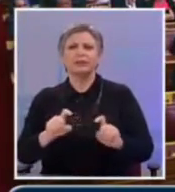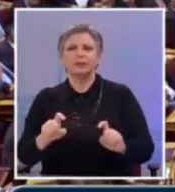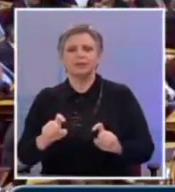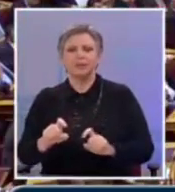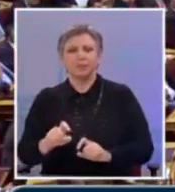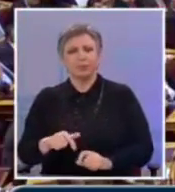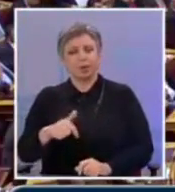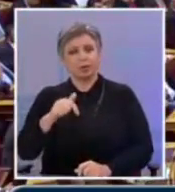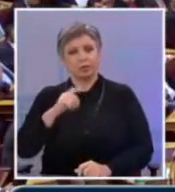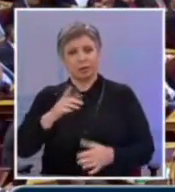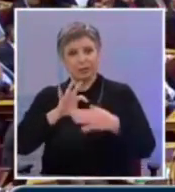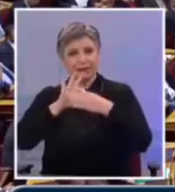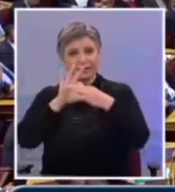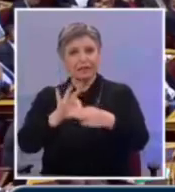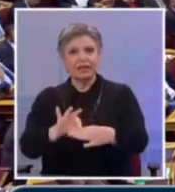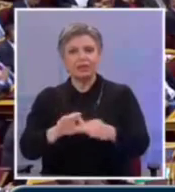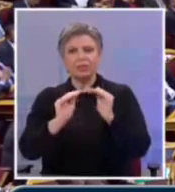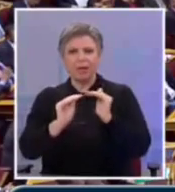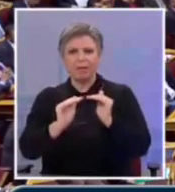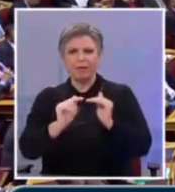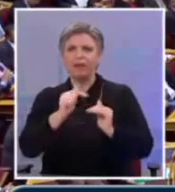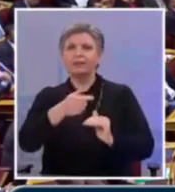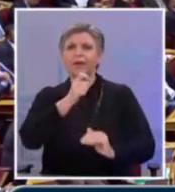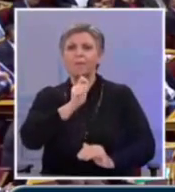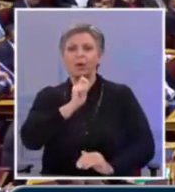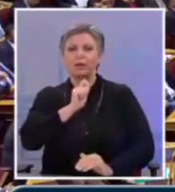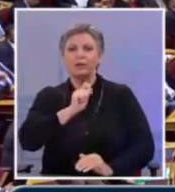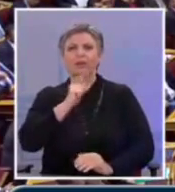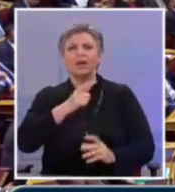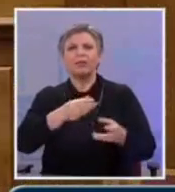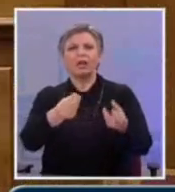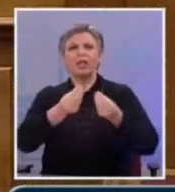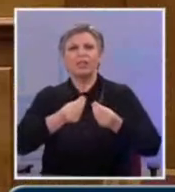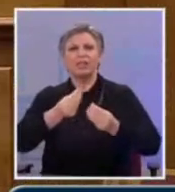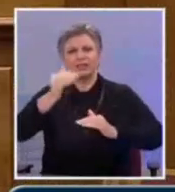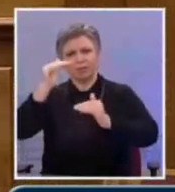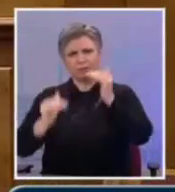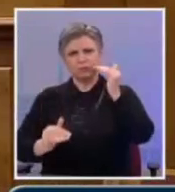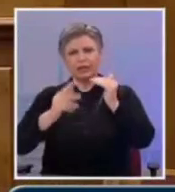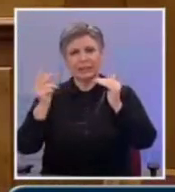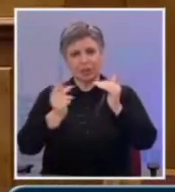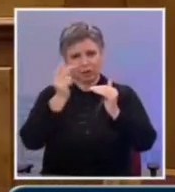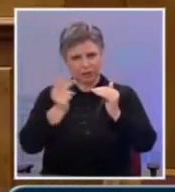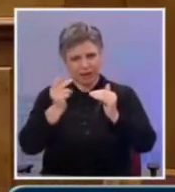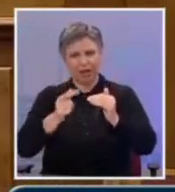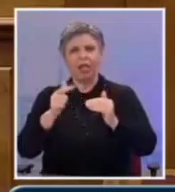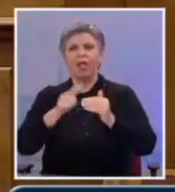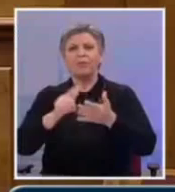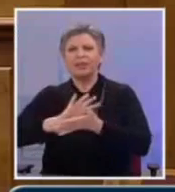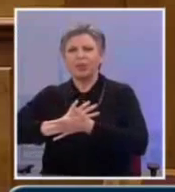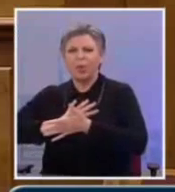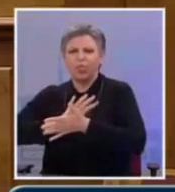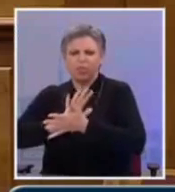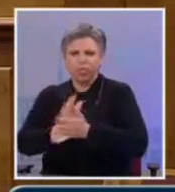συνεχίζοντας αυτή την πολιτική που δεν γεννα μόνο ανισότητες κοινωνικές και κοινωνική ηλεηλασία, αλλά είναι μια